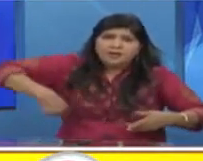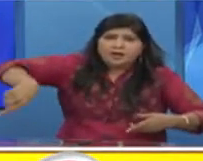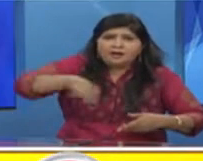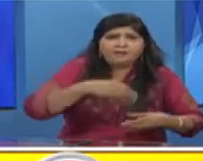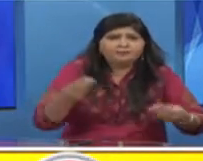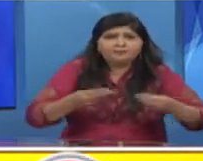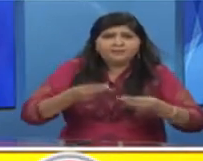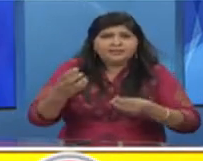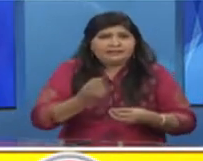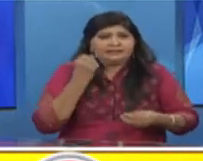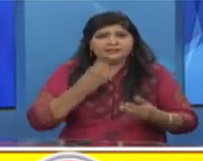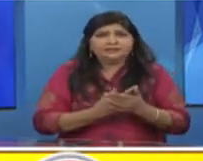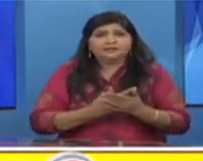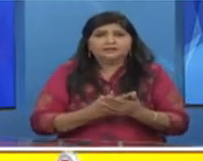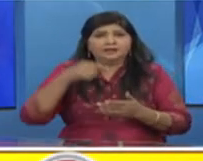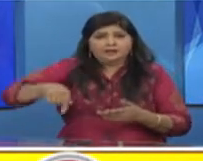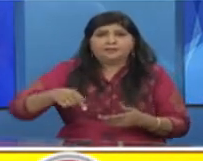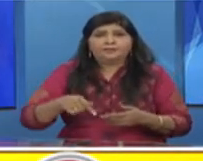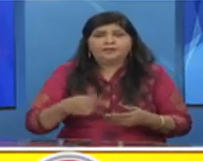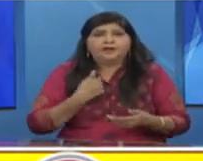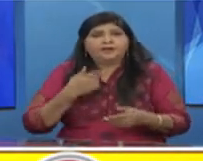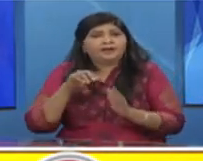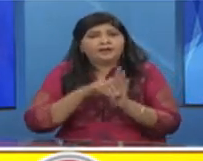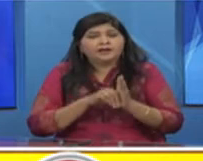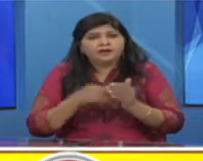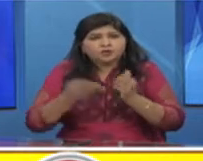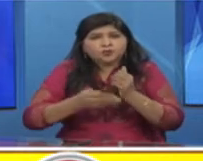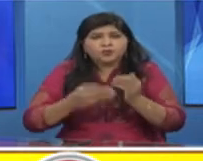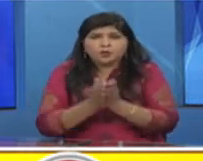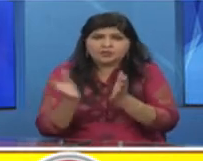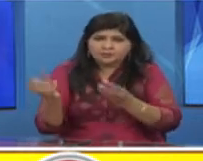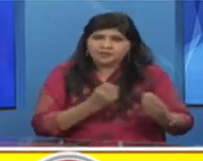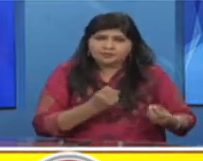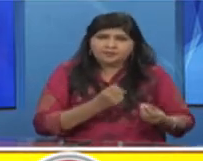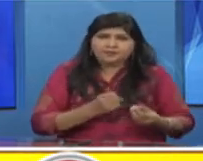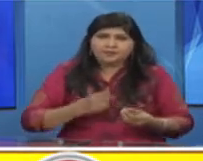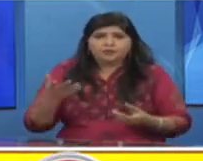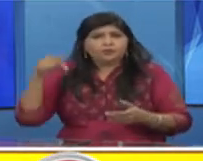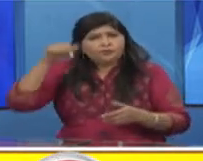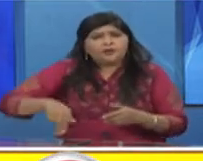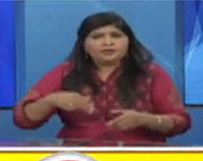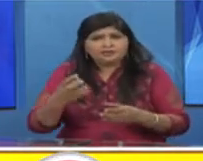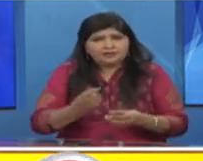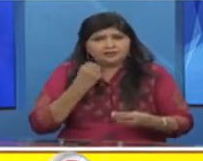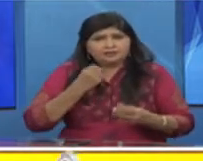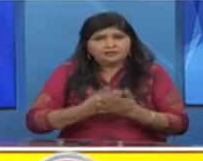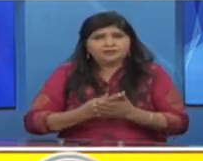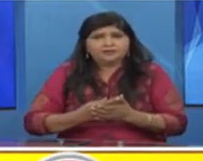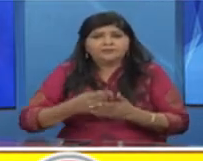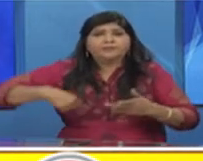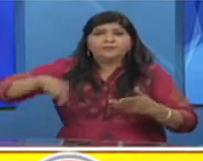को खरीदें। हमारी जरूरत की चीज हमारे गांव से मिलती है तो तहसील में जाने की जरूरत नहीं, तहसील में मिलती